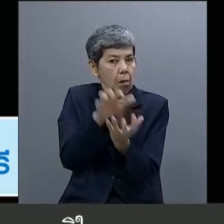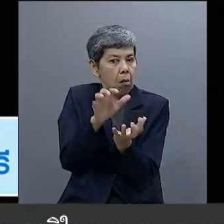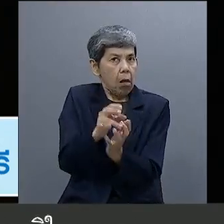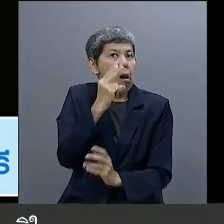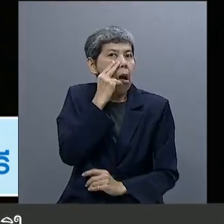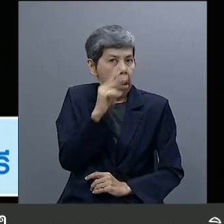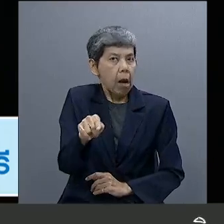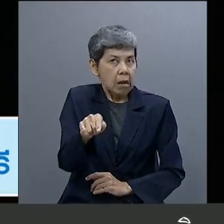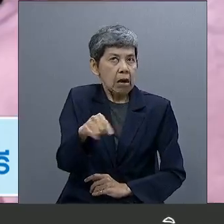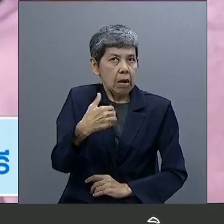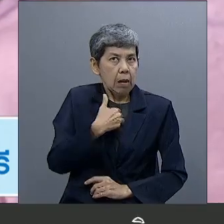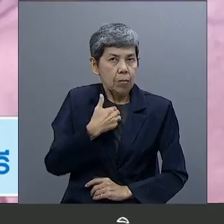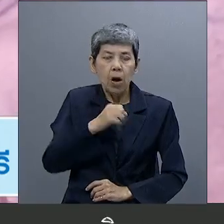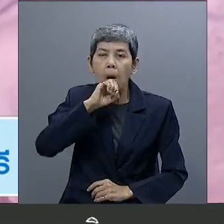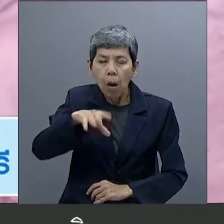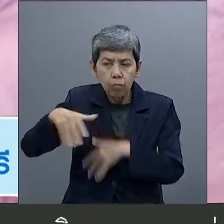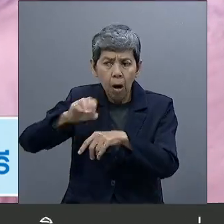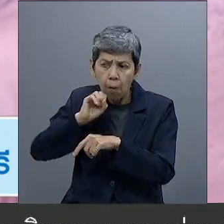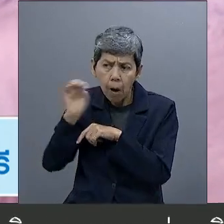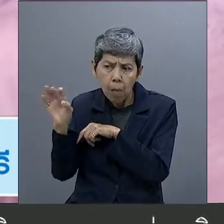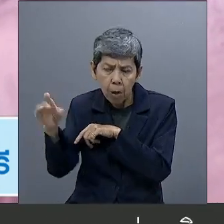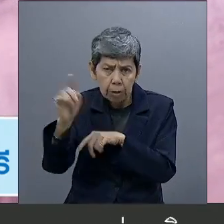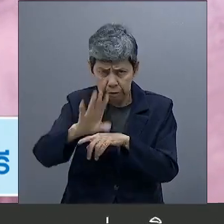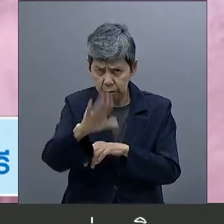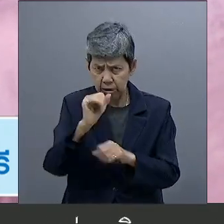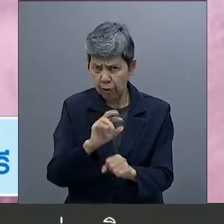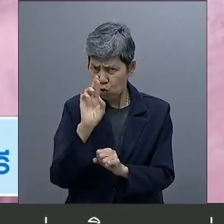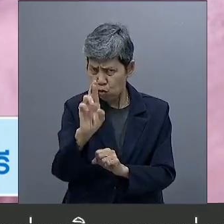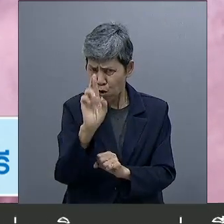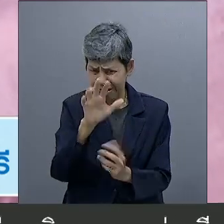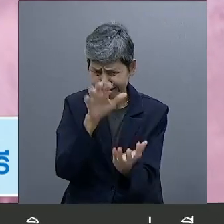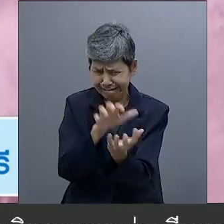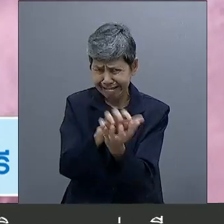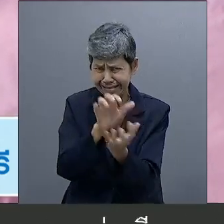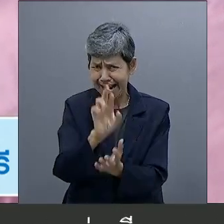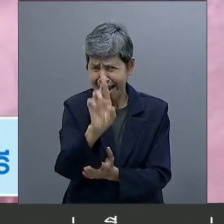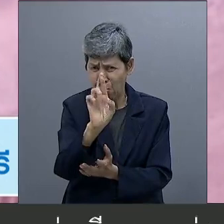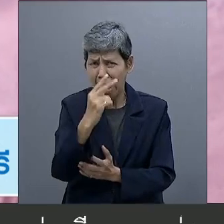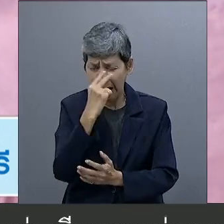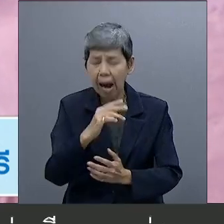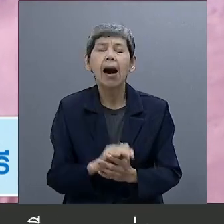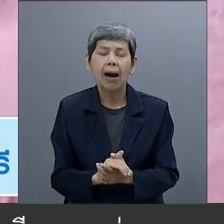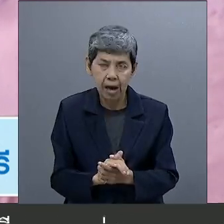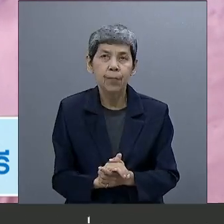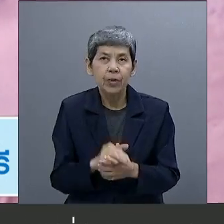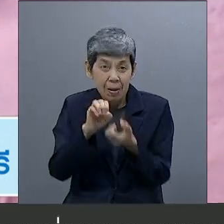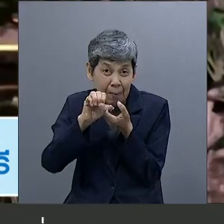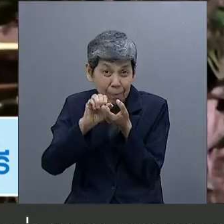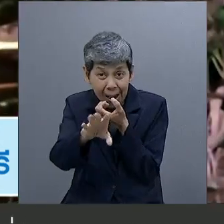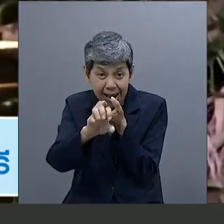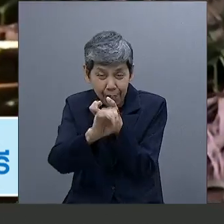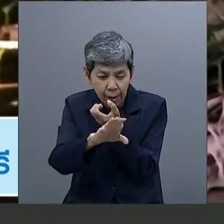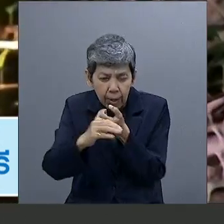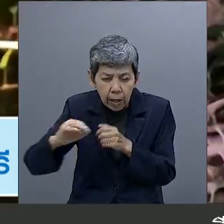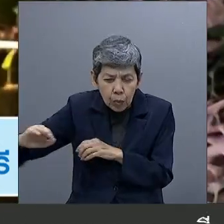ริงๆแล้วเขาก็เลยเอาไปยืนยันกับชาวบ้านด้วยนะคะว่าให้ระวังอันตรายซึ่งหลังจากที่ใช้ไฟฉายส่องตามผิ